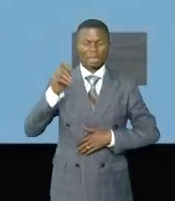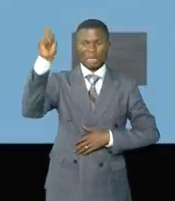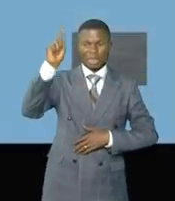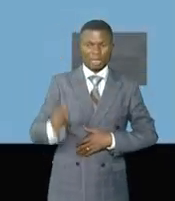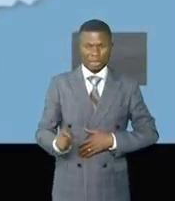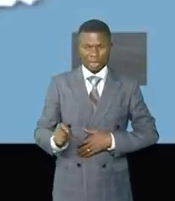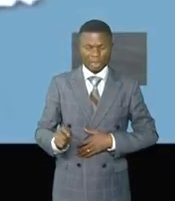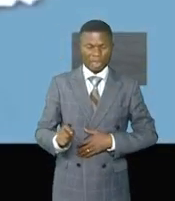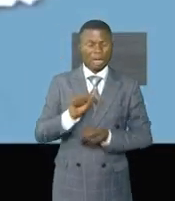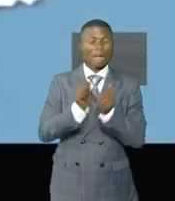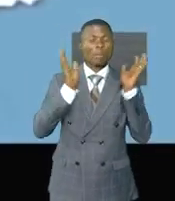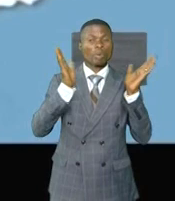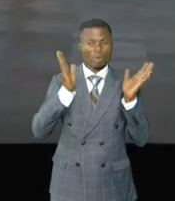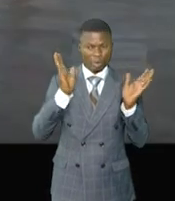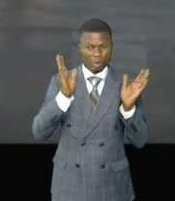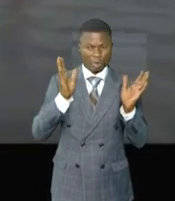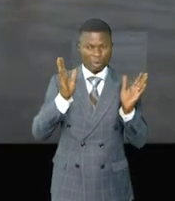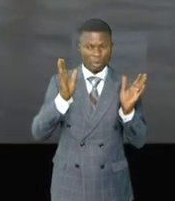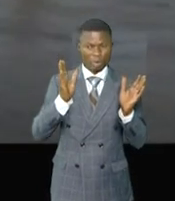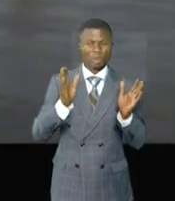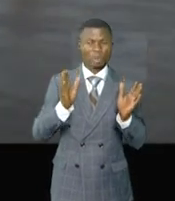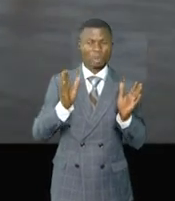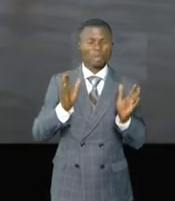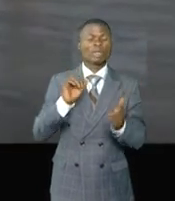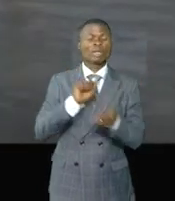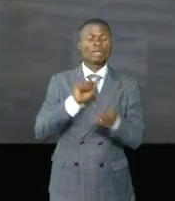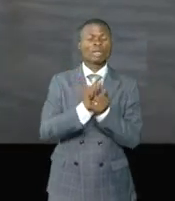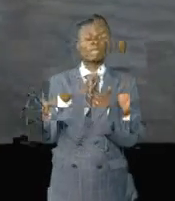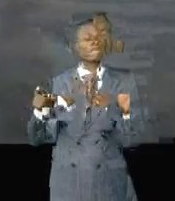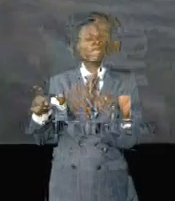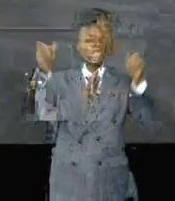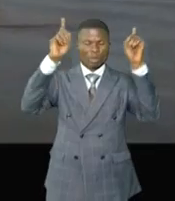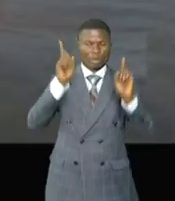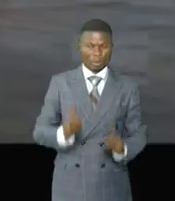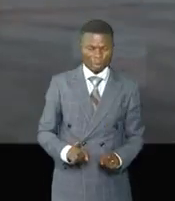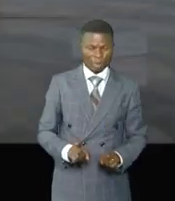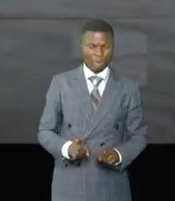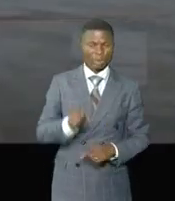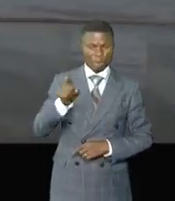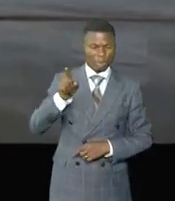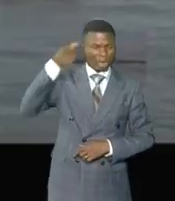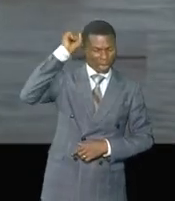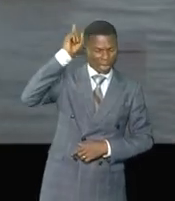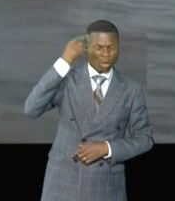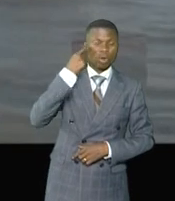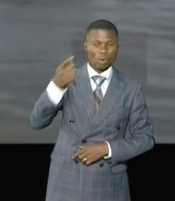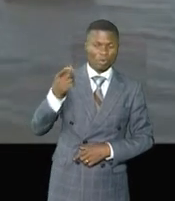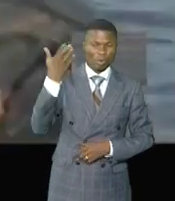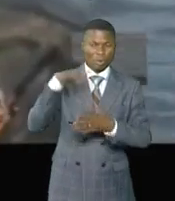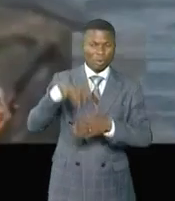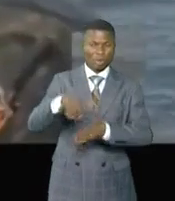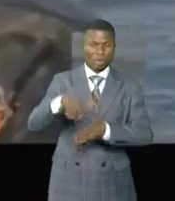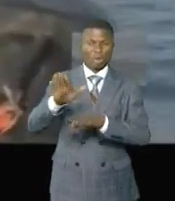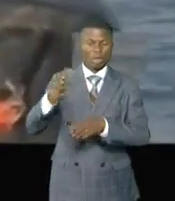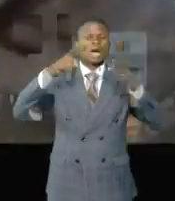figure emblématique de cette raréfaction de l'élément liquide africain. Ce lac était longtemps considéré comme la grande mer